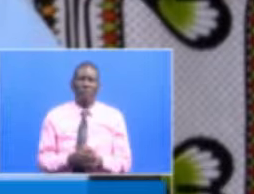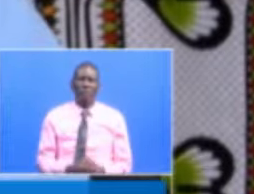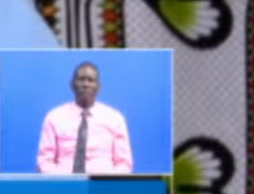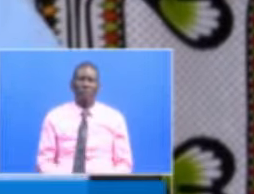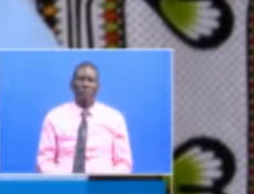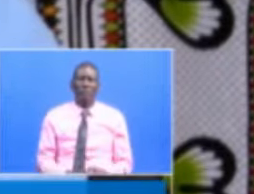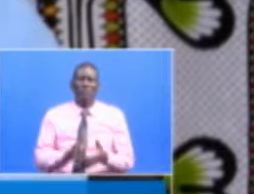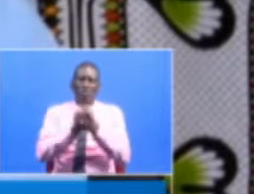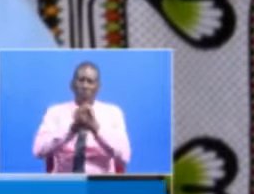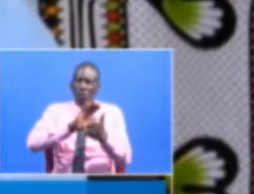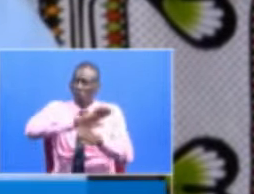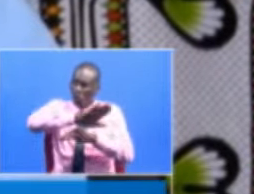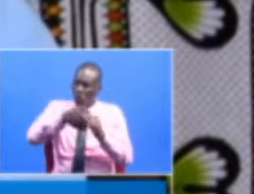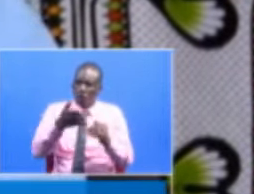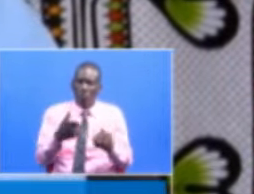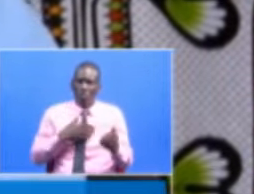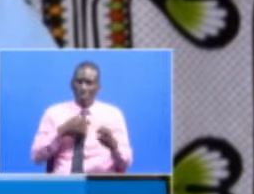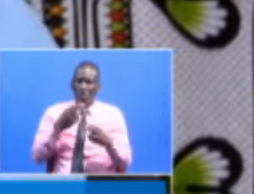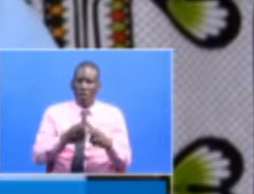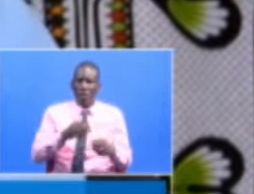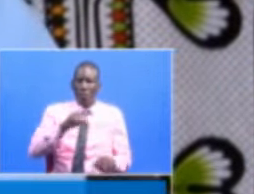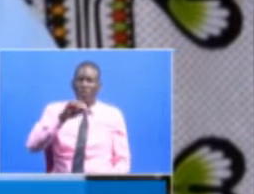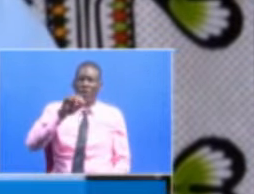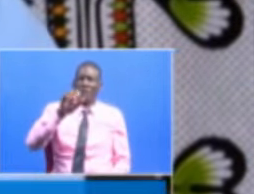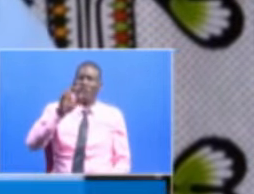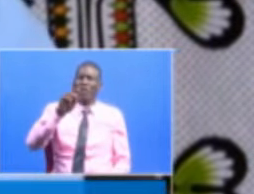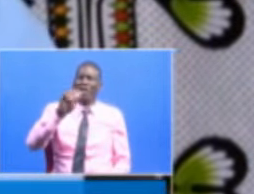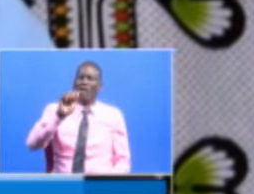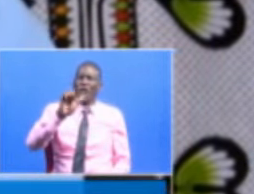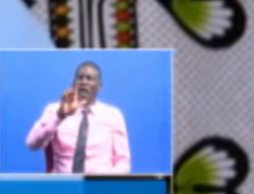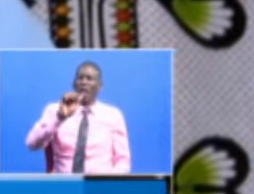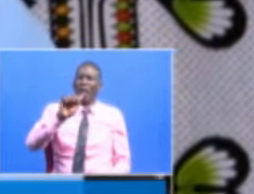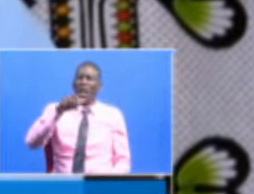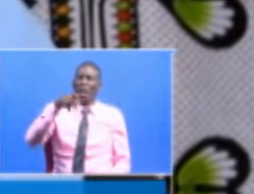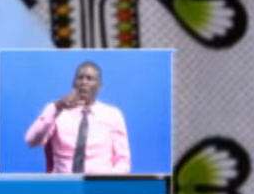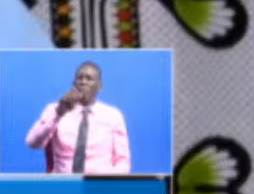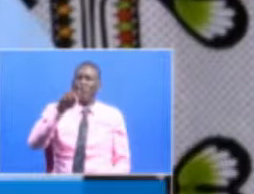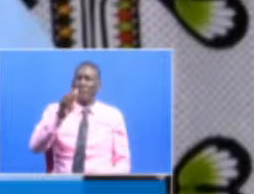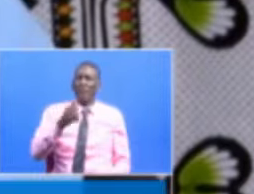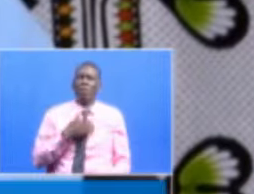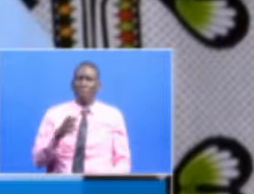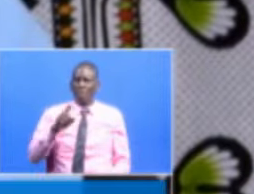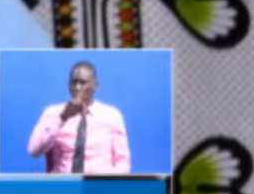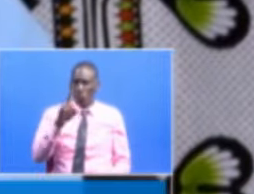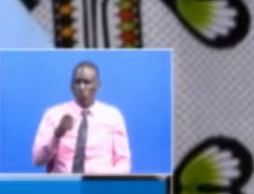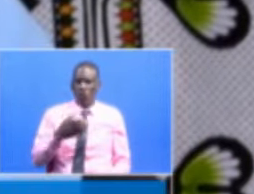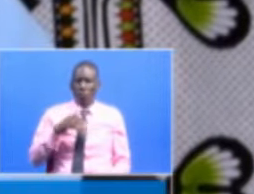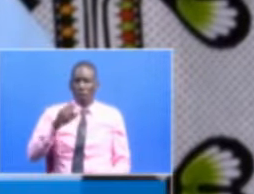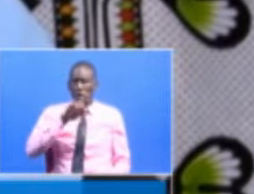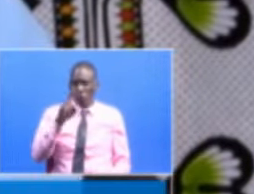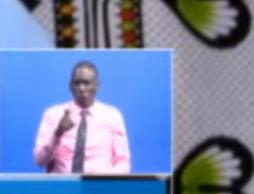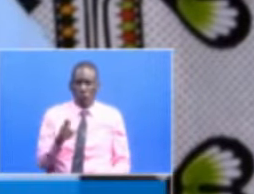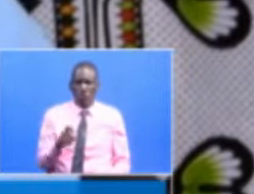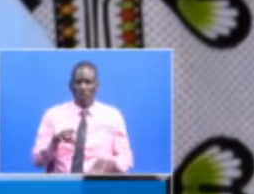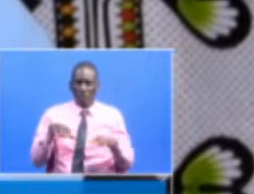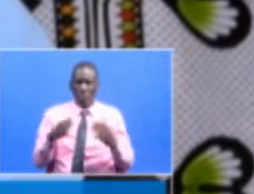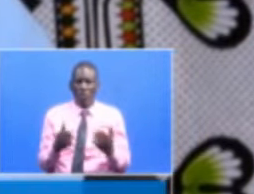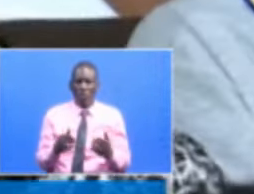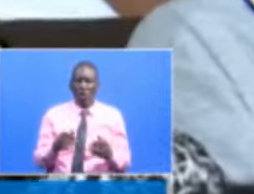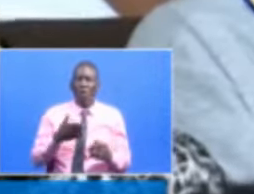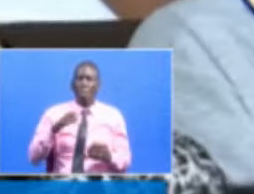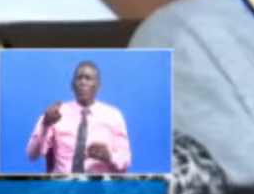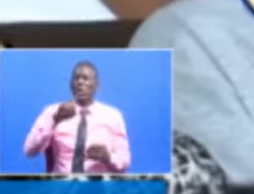Mjambo, mimi kwa majina naitwa Joseph Kalapata. Swali langu ni kuhusiana na